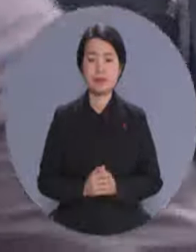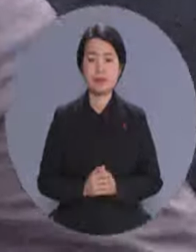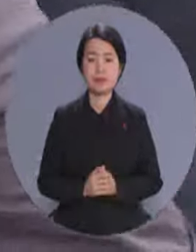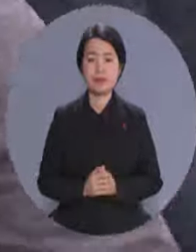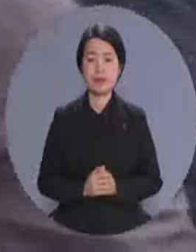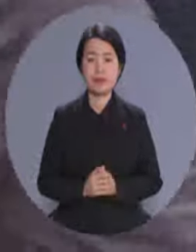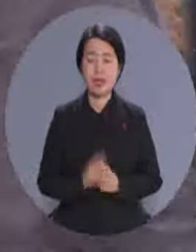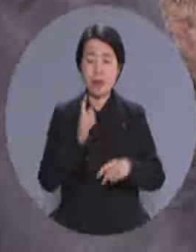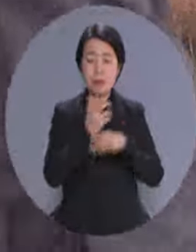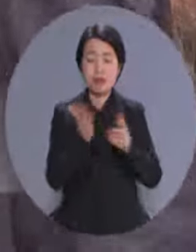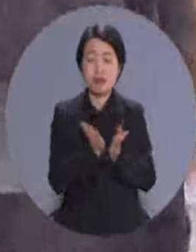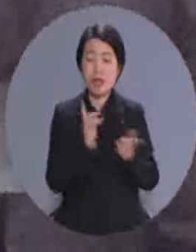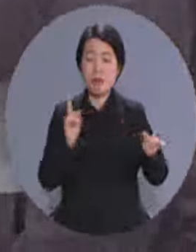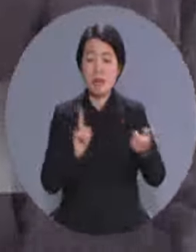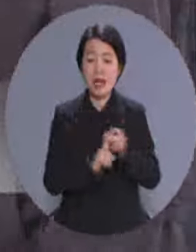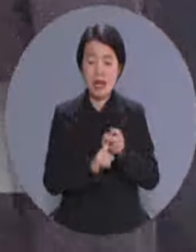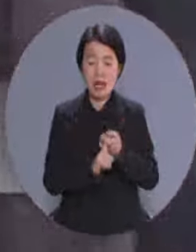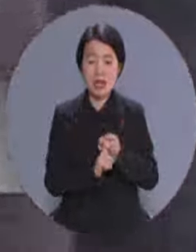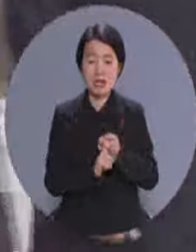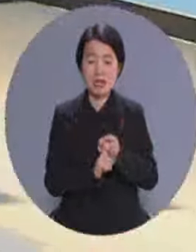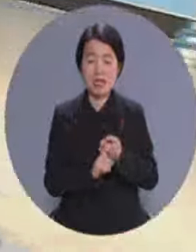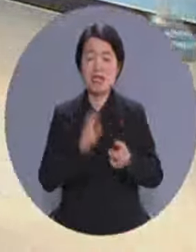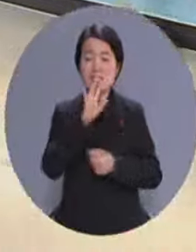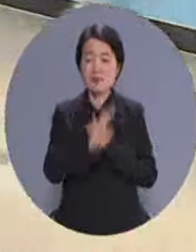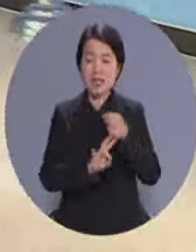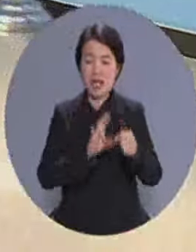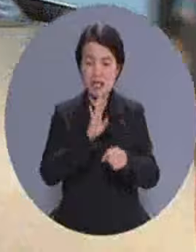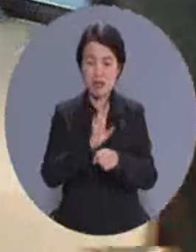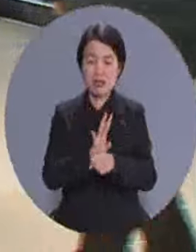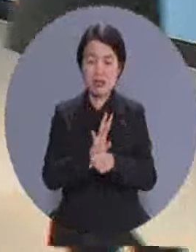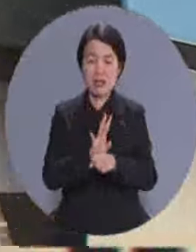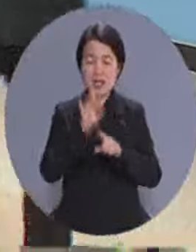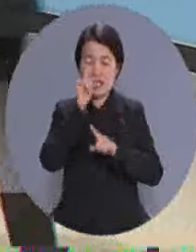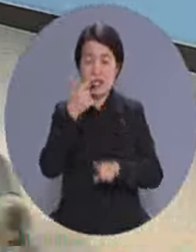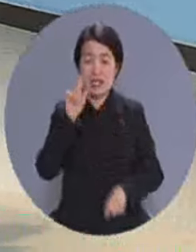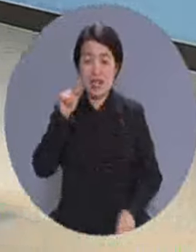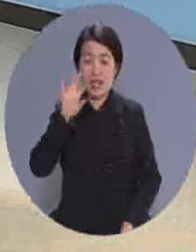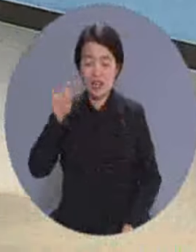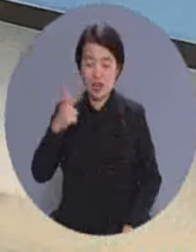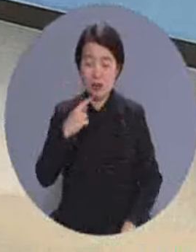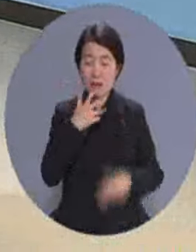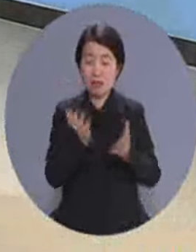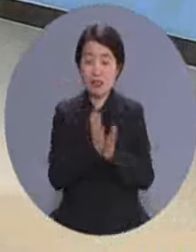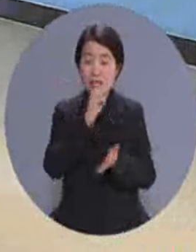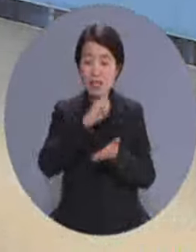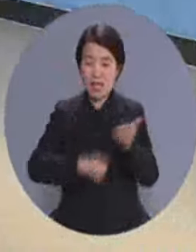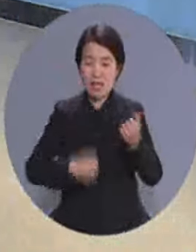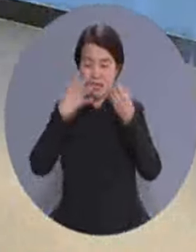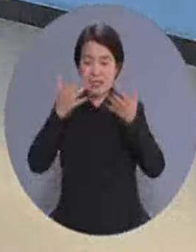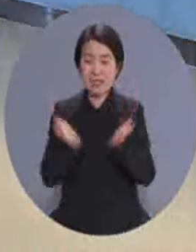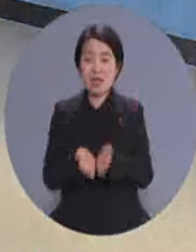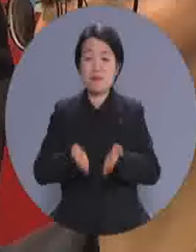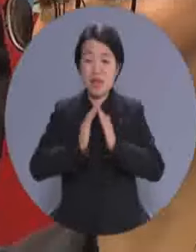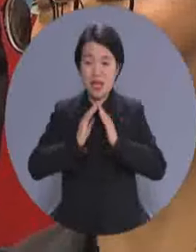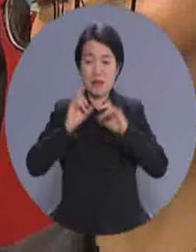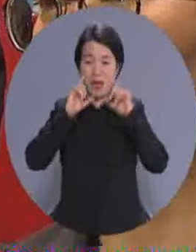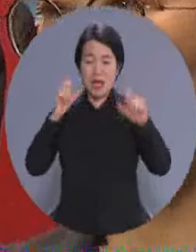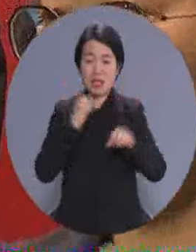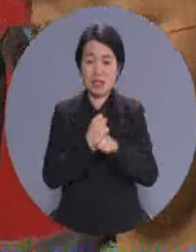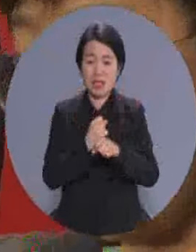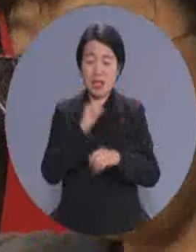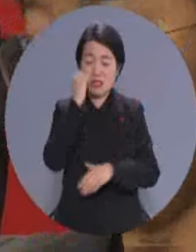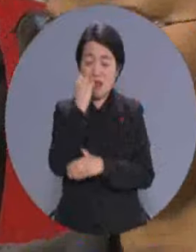24년 동안 민주당에 몸담았던 이낙연 전 대표가 탈당과 함께 신당 창당을 선언했습니다. 이 전 대표는 썩은